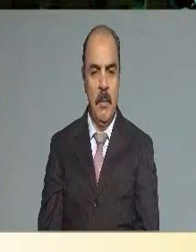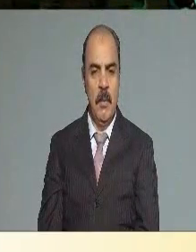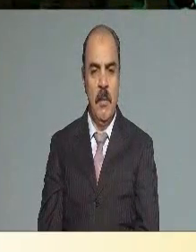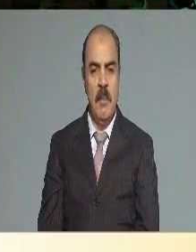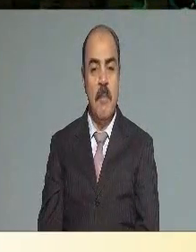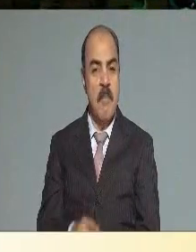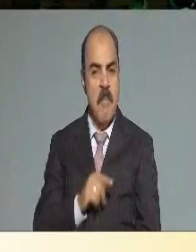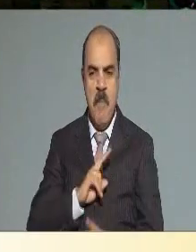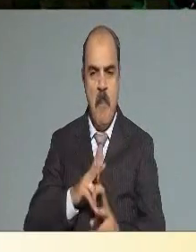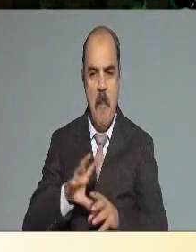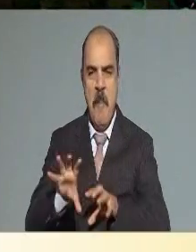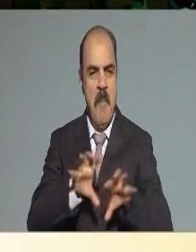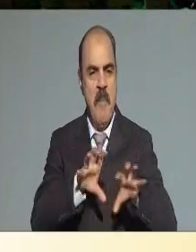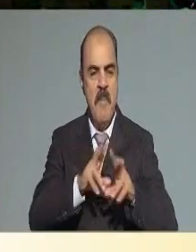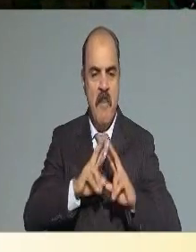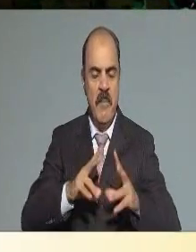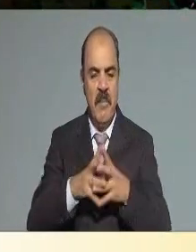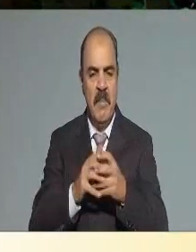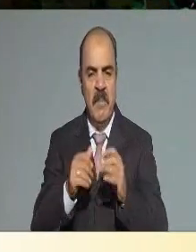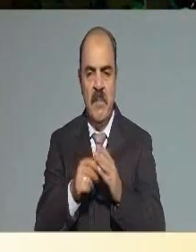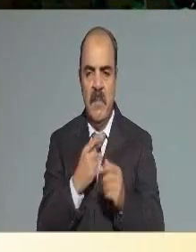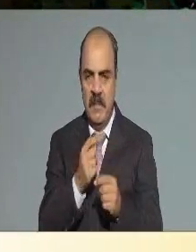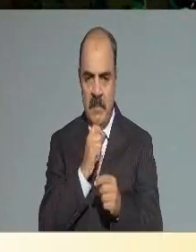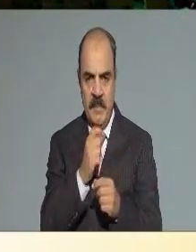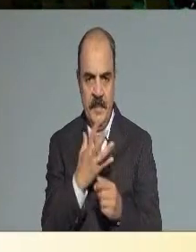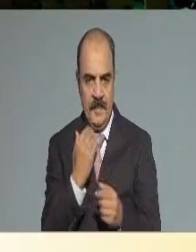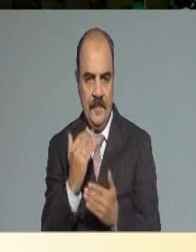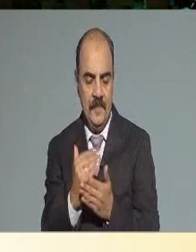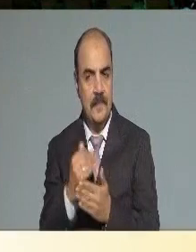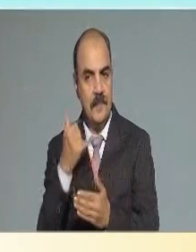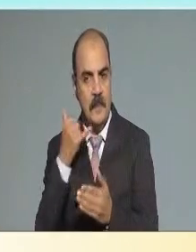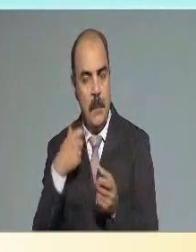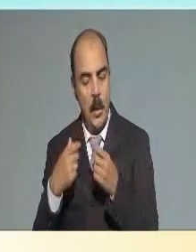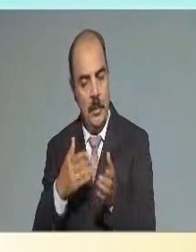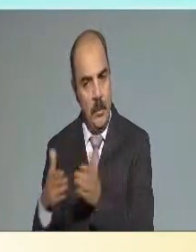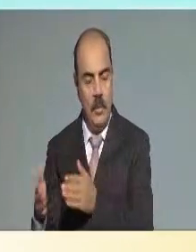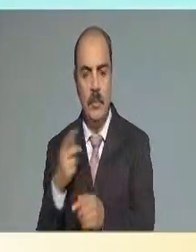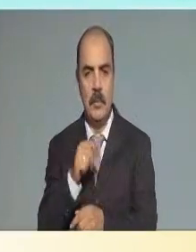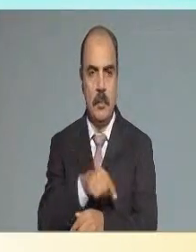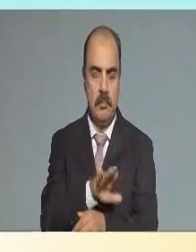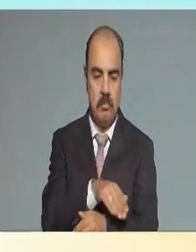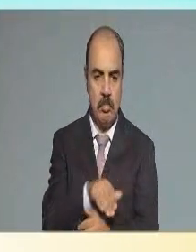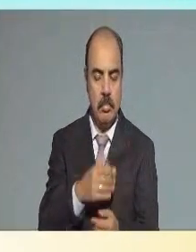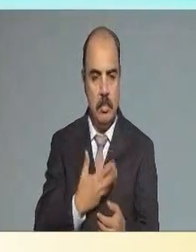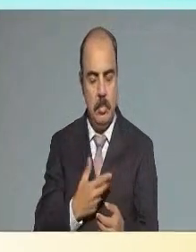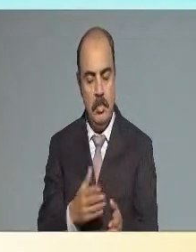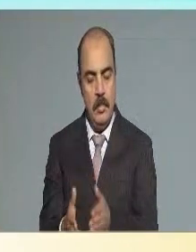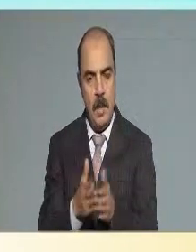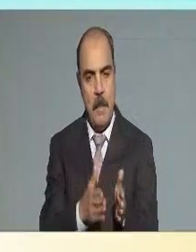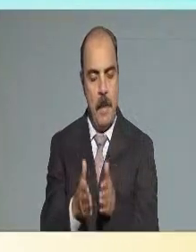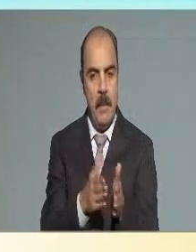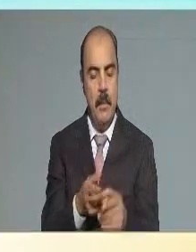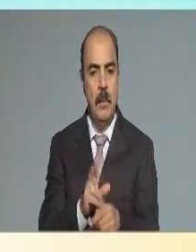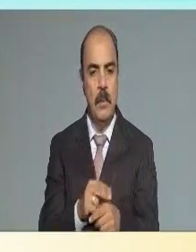قطاعات مختلفة وأمور مختلفة الحقيقة، زي ما كنت بحدث حضراتكم، وبننتقل من قطاع إلى قطاع، من وزارة إلى